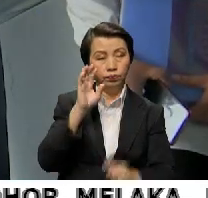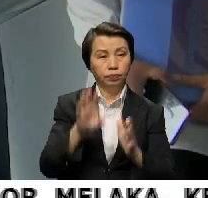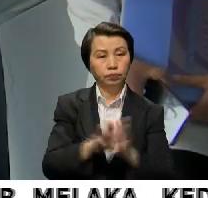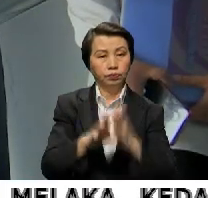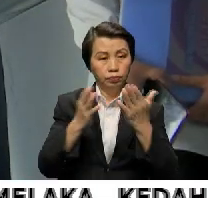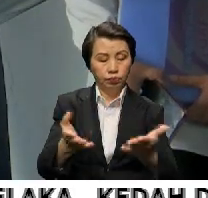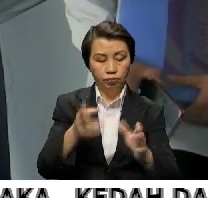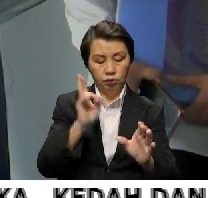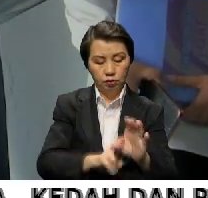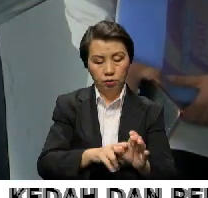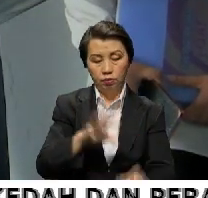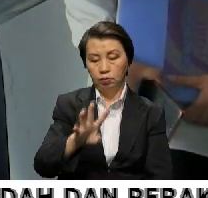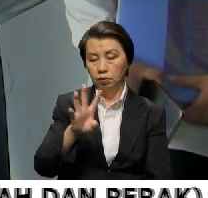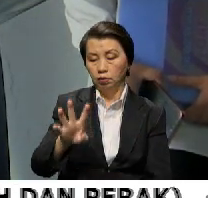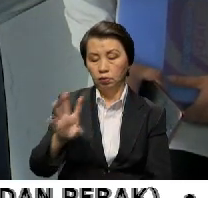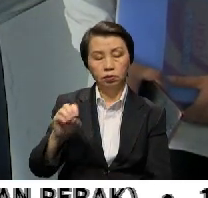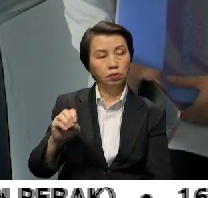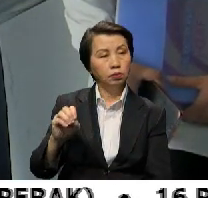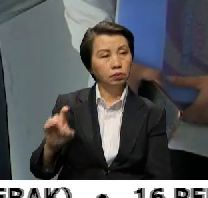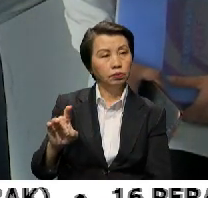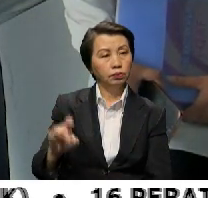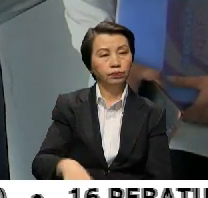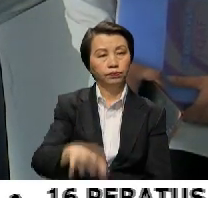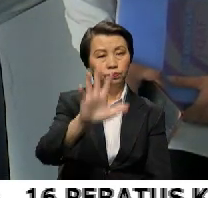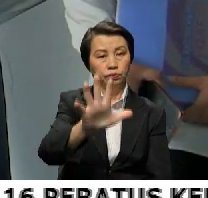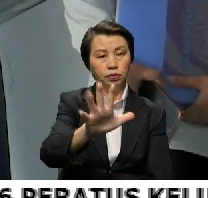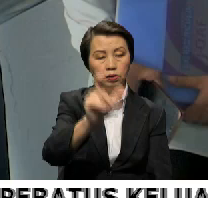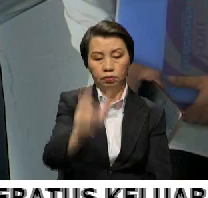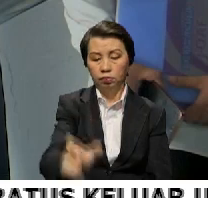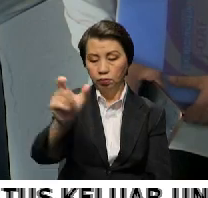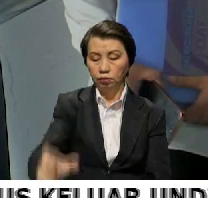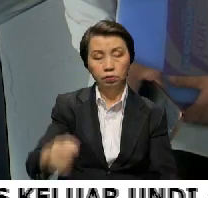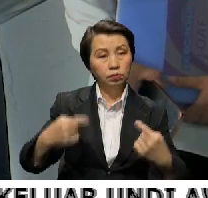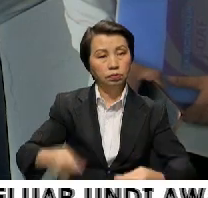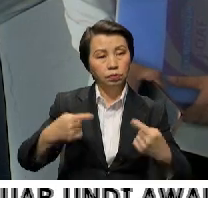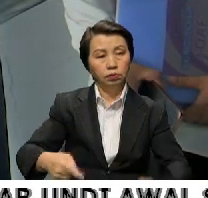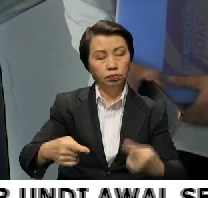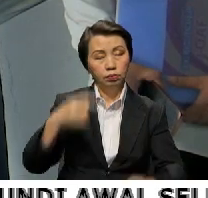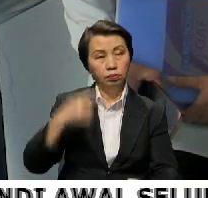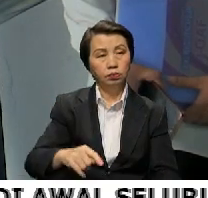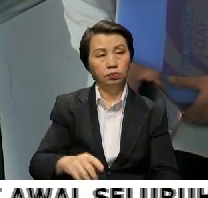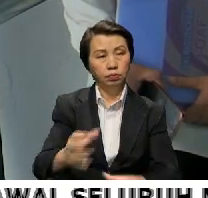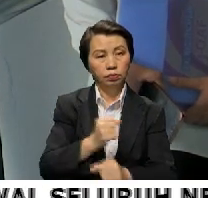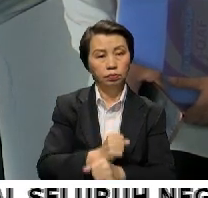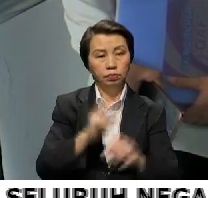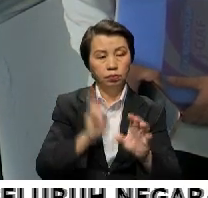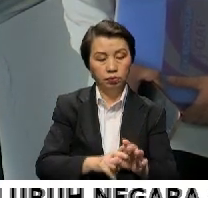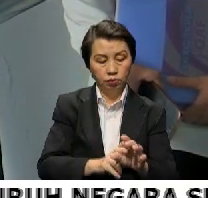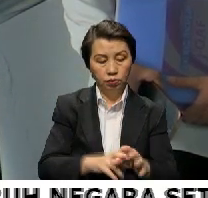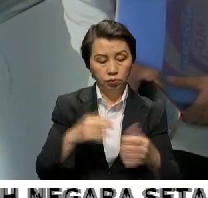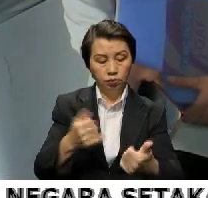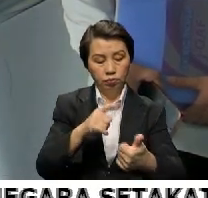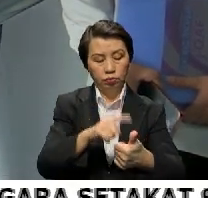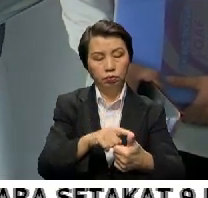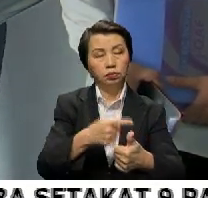bagi kerusi P004 Langkawi, sebanyak 5 calon bertanding bagi merebut P004 Langkawi, iaitu dapat saya gambarkan